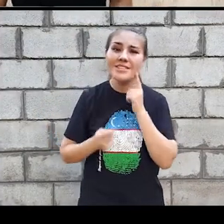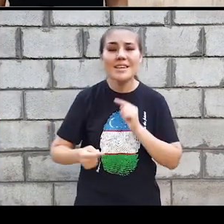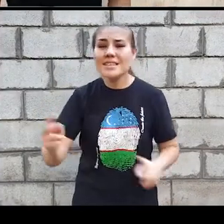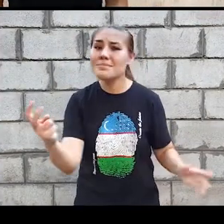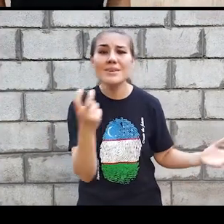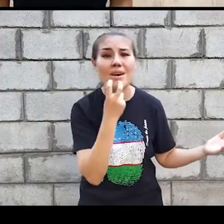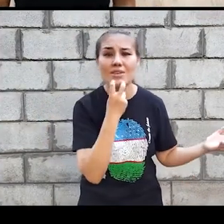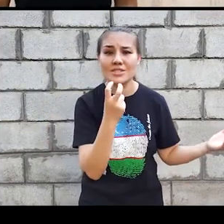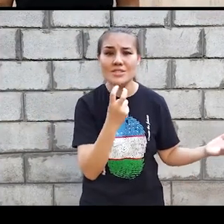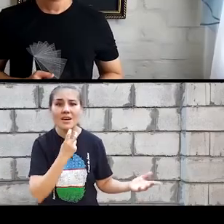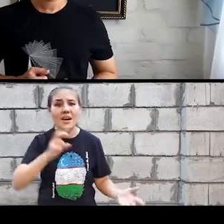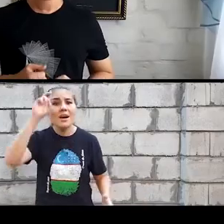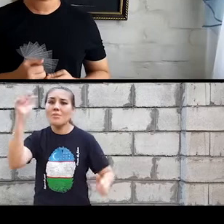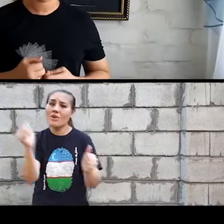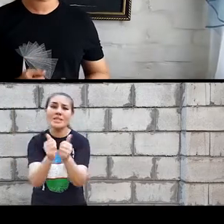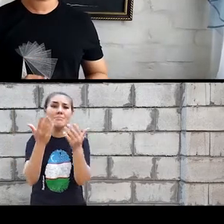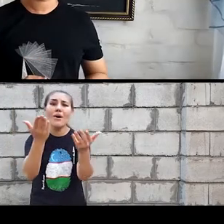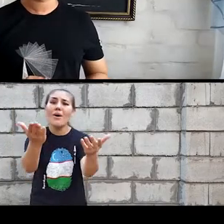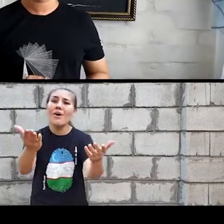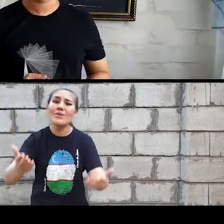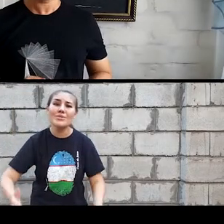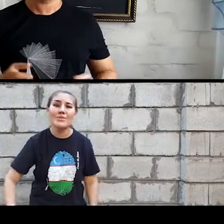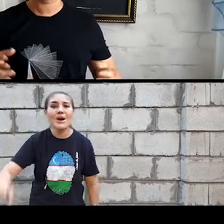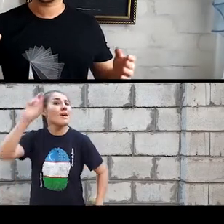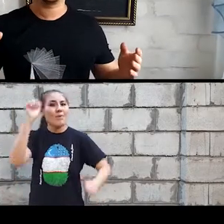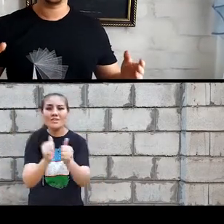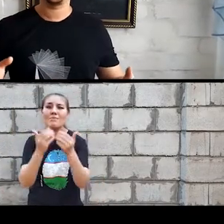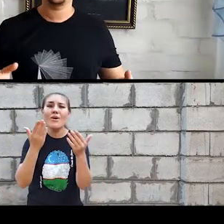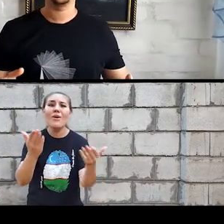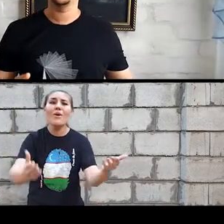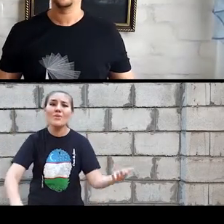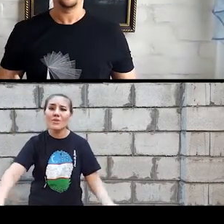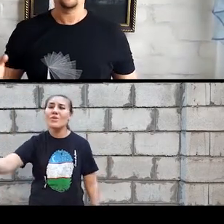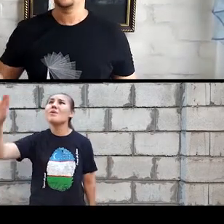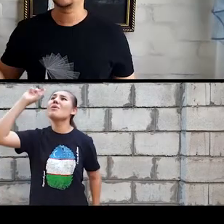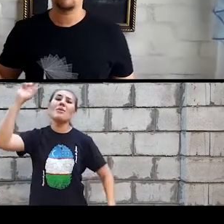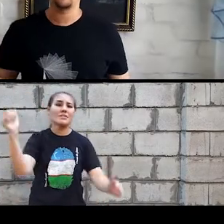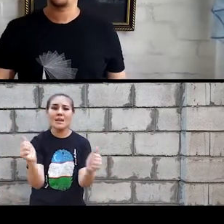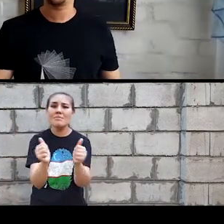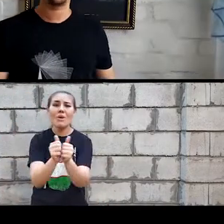плачешь и смеешься, Он с тобою, Он с тобою.